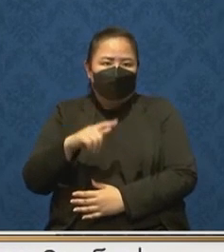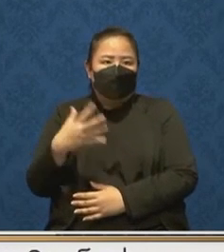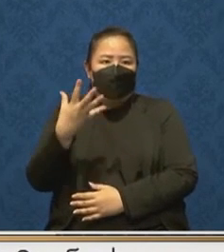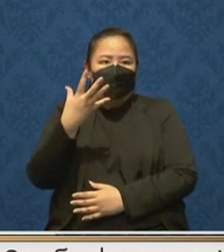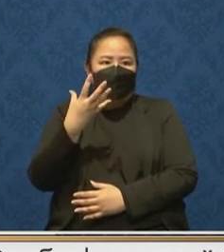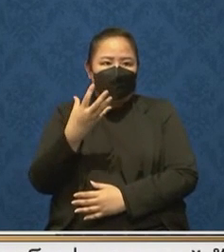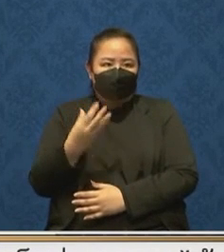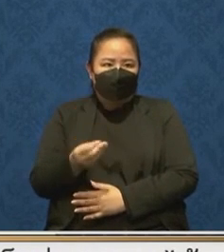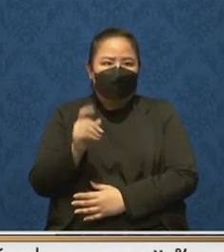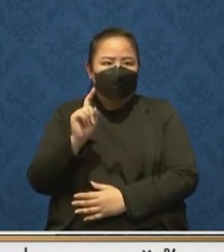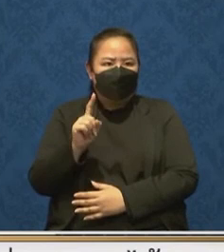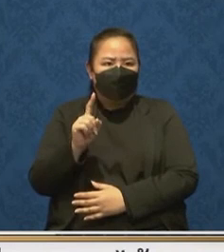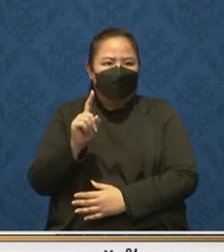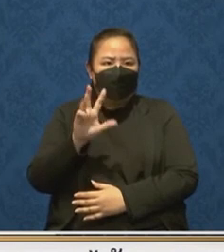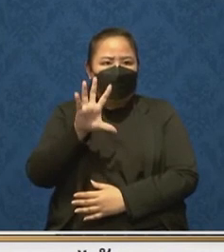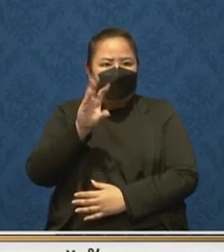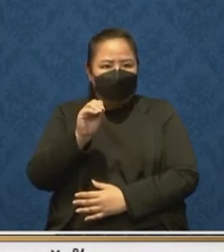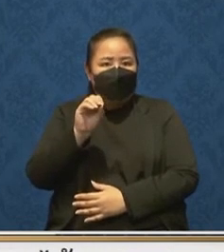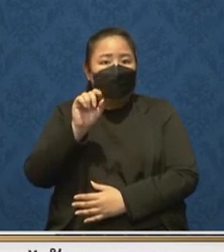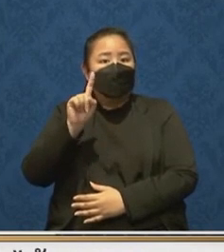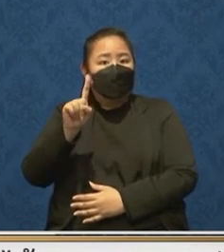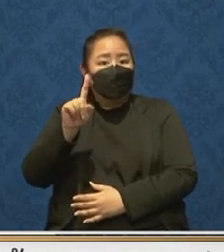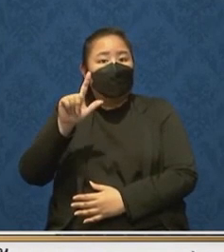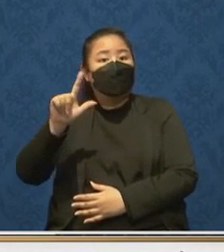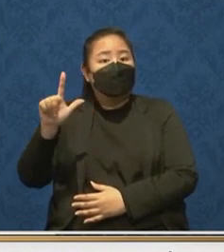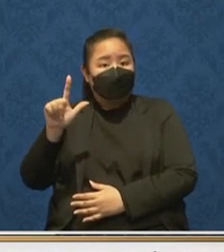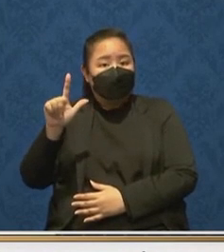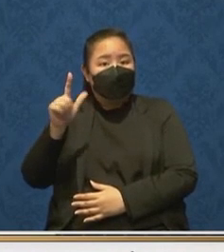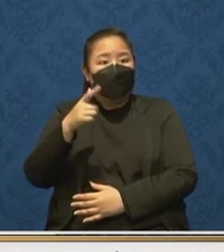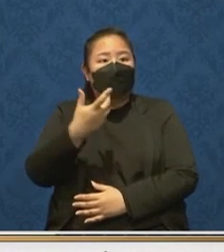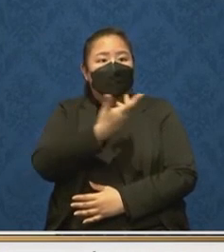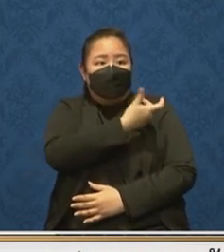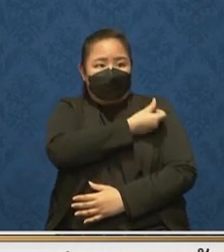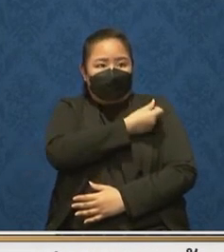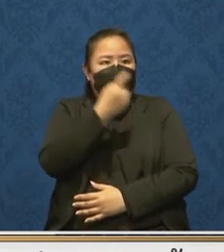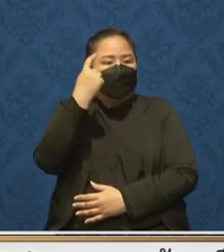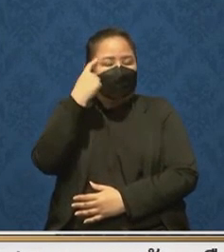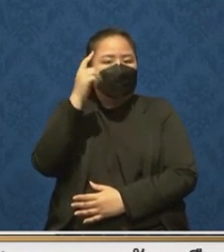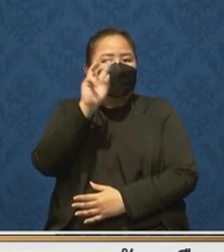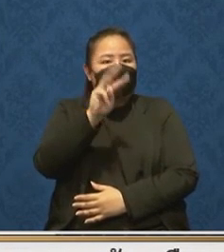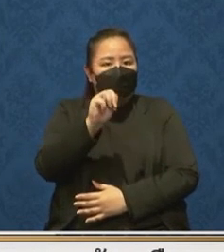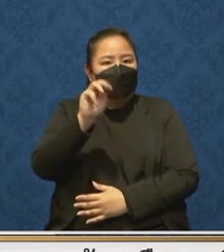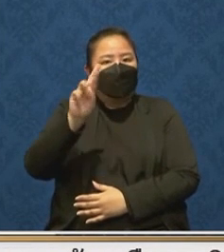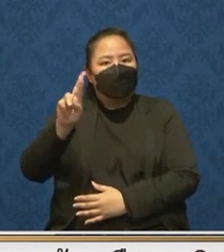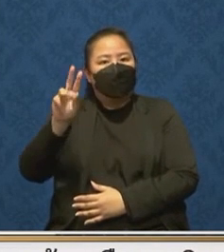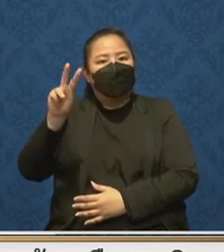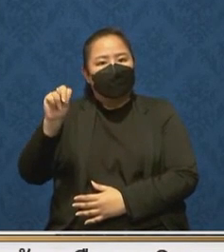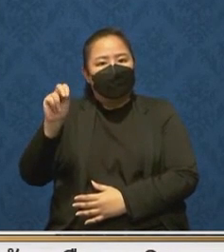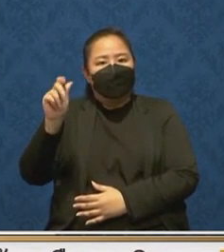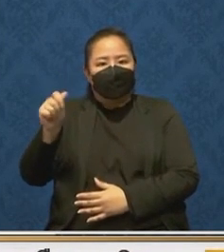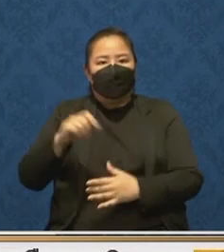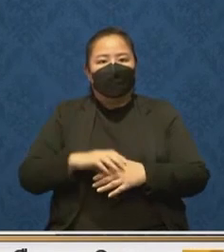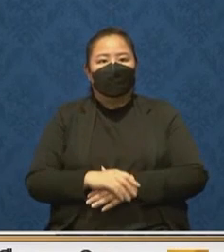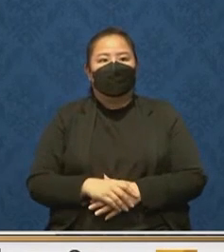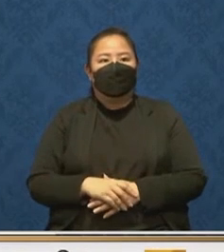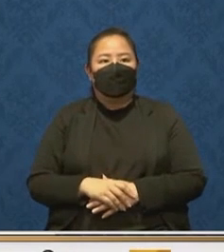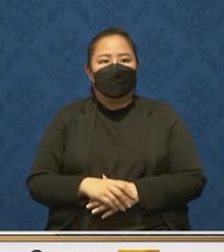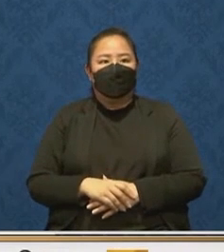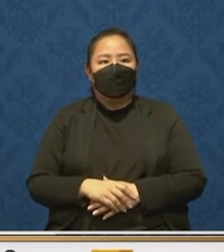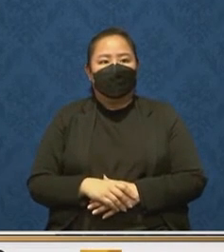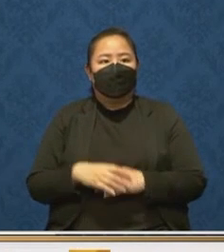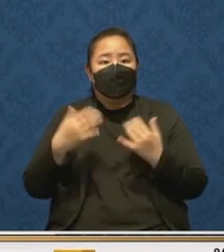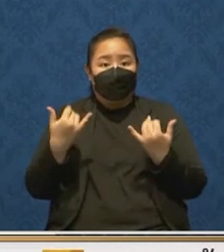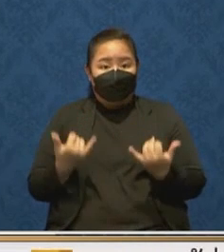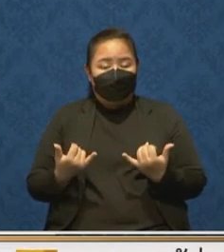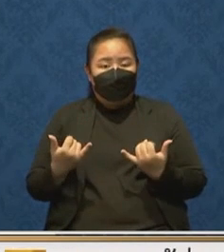สามารถจะต้องฉีดอีกประมาณ 51 ล้านโสซึ่งควรจะเป็น mRNAต่อไปครับตัฐานการ